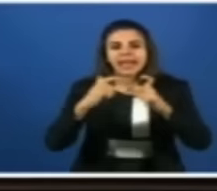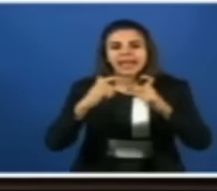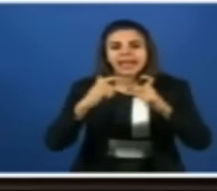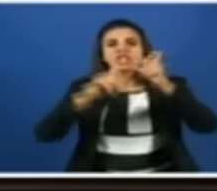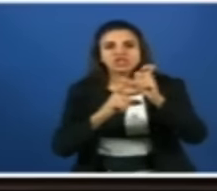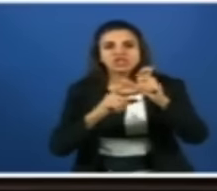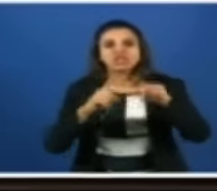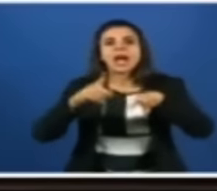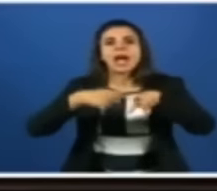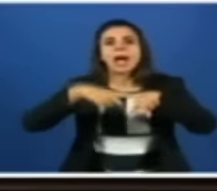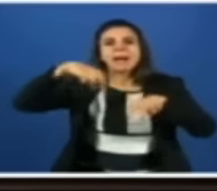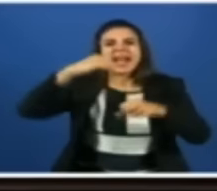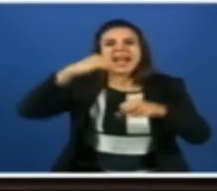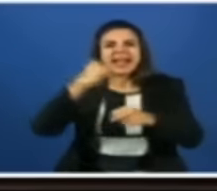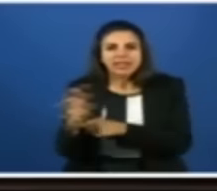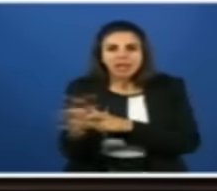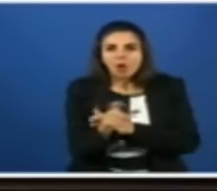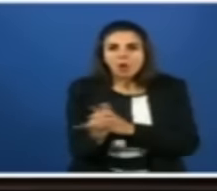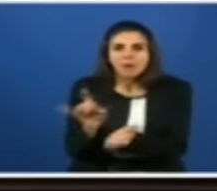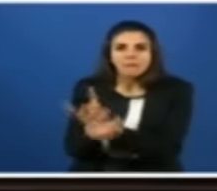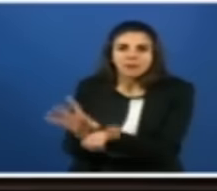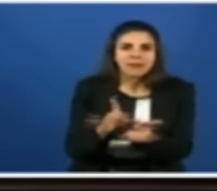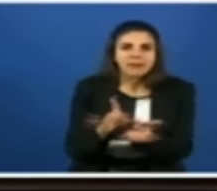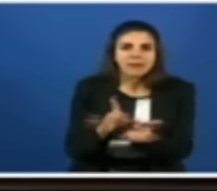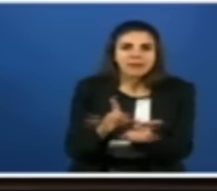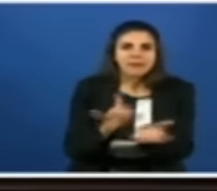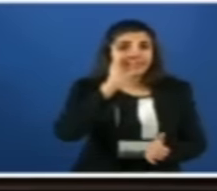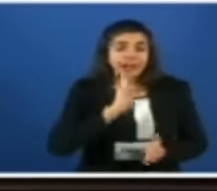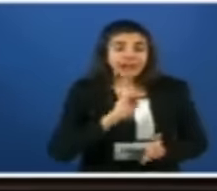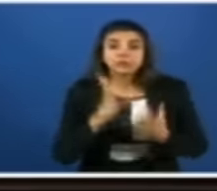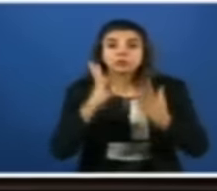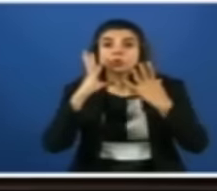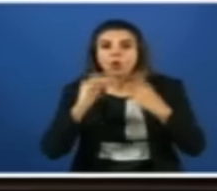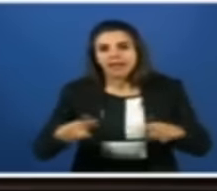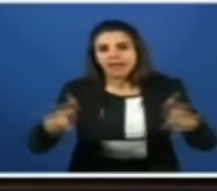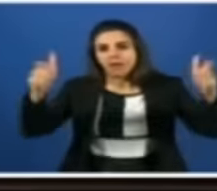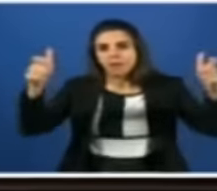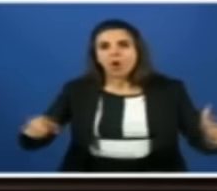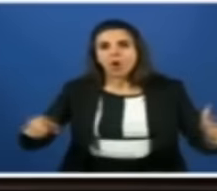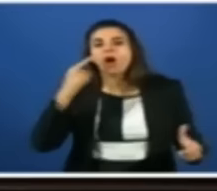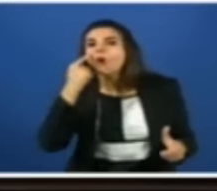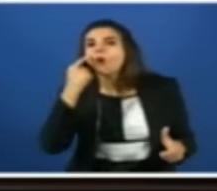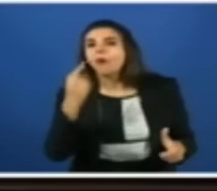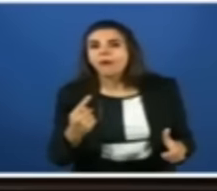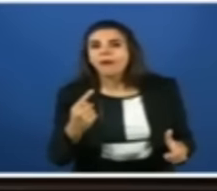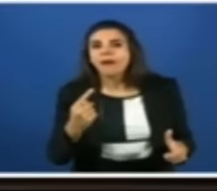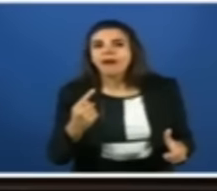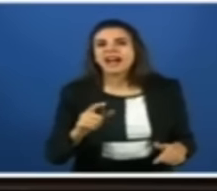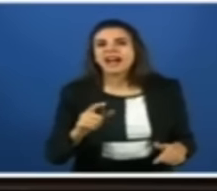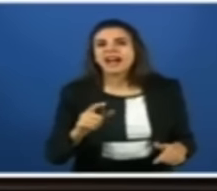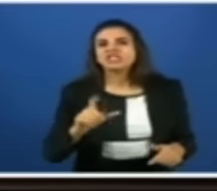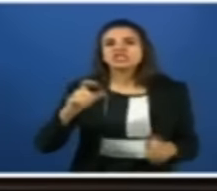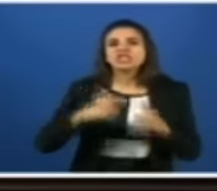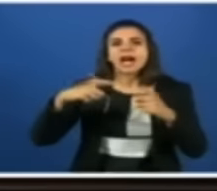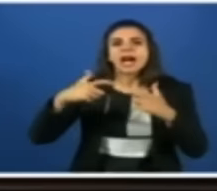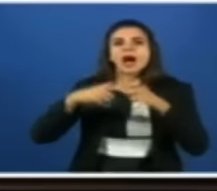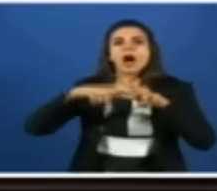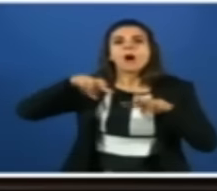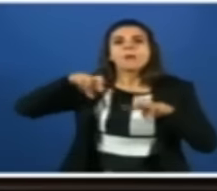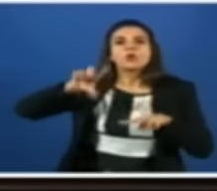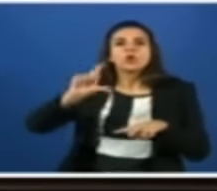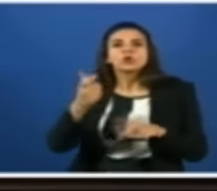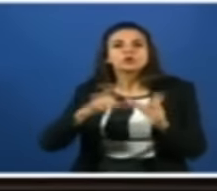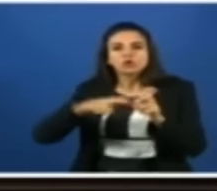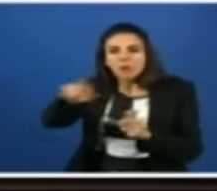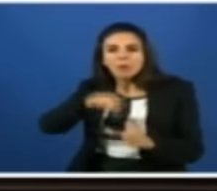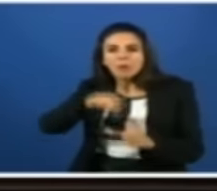YPG unsurlarından temizlendi. Burada artık Cerablusluğu ve civarda